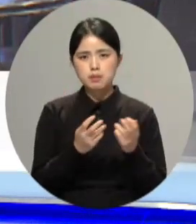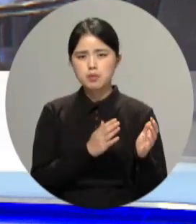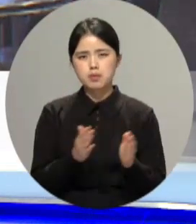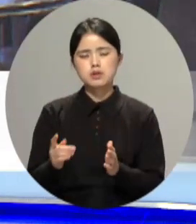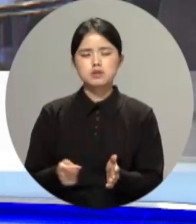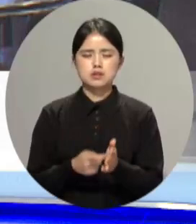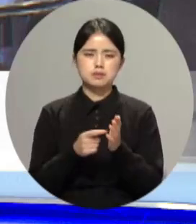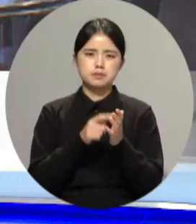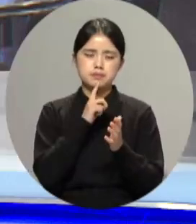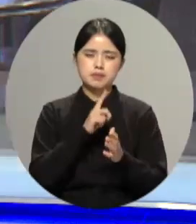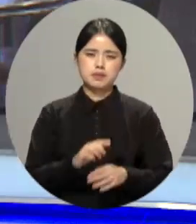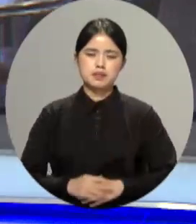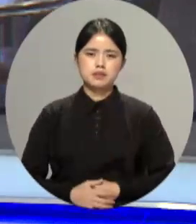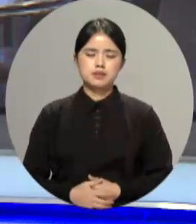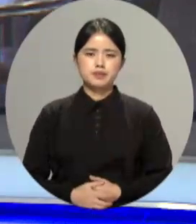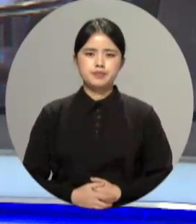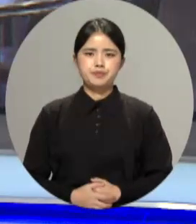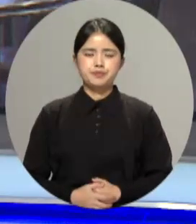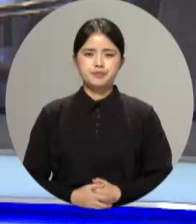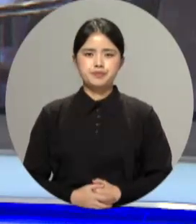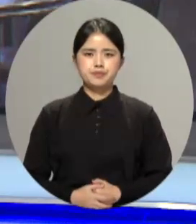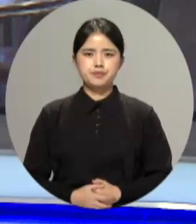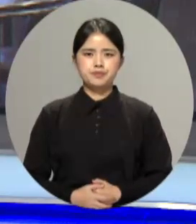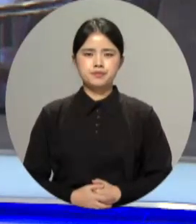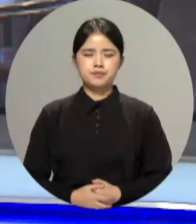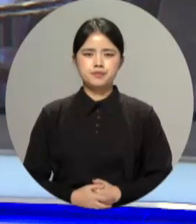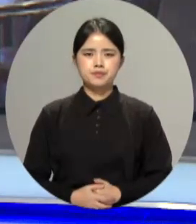과제로 지적됩니다. 정자영 기자가 취재했습니다.